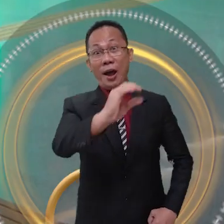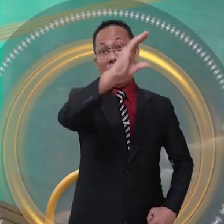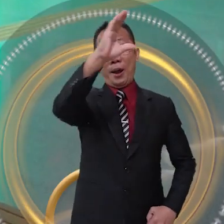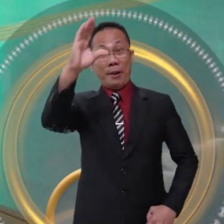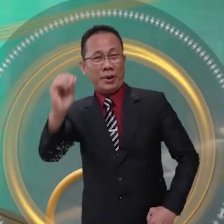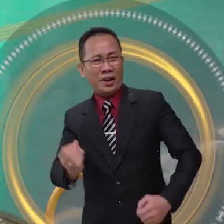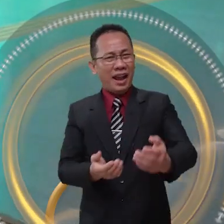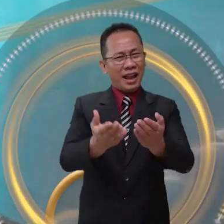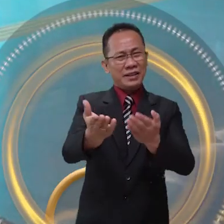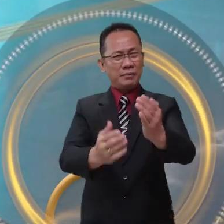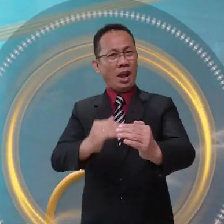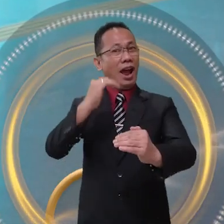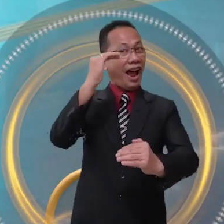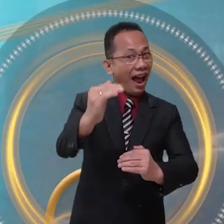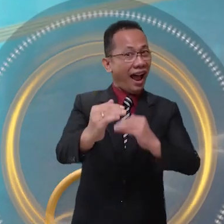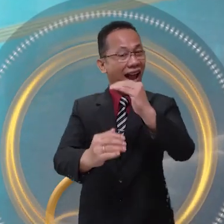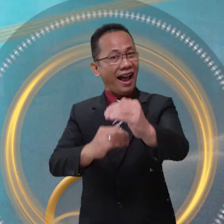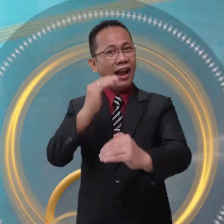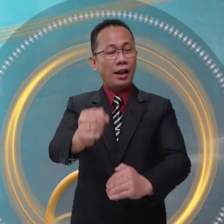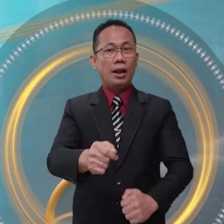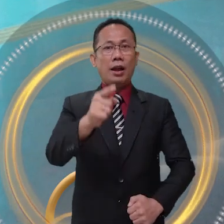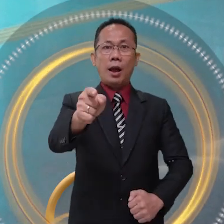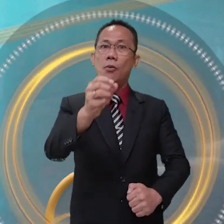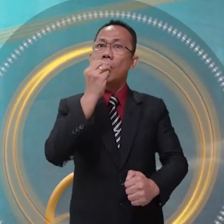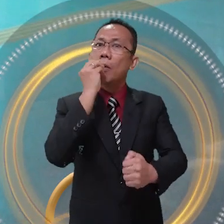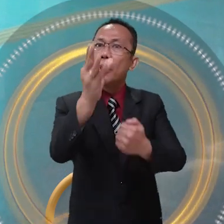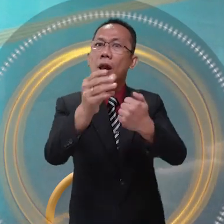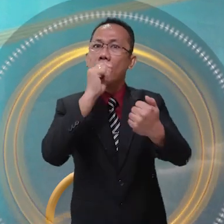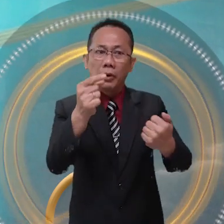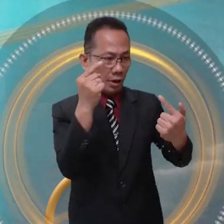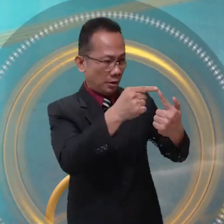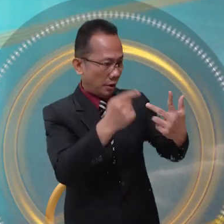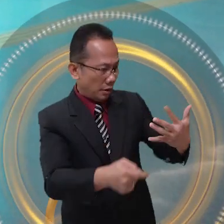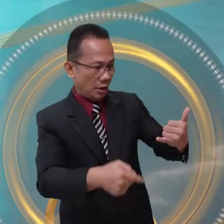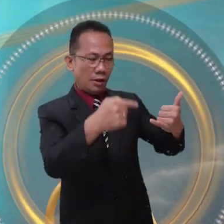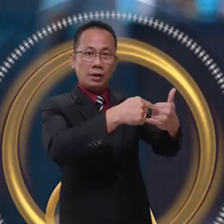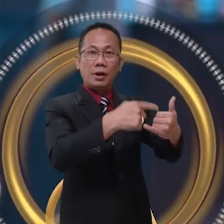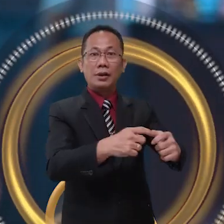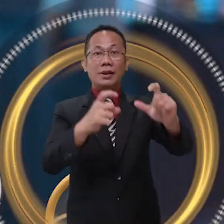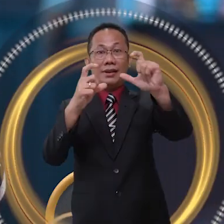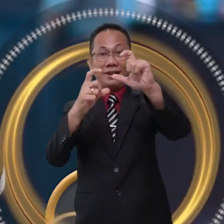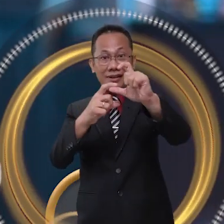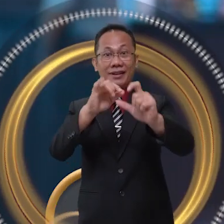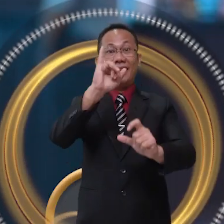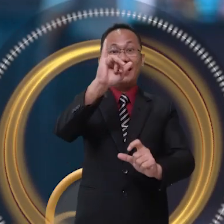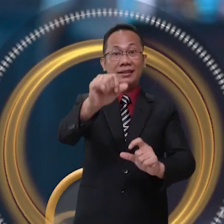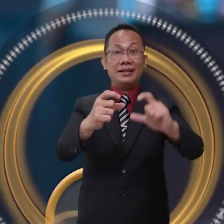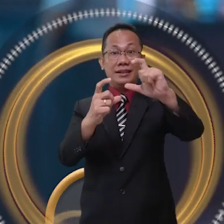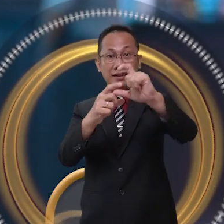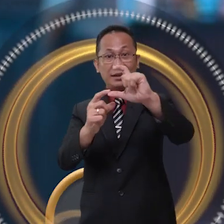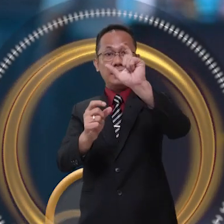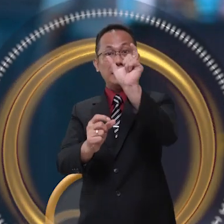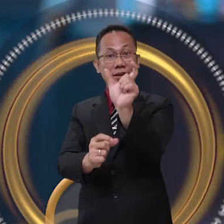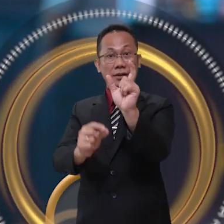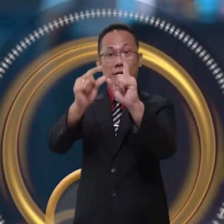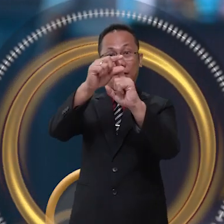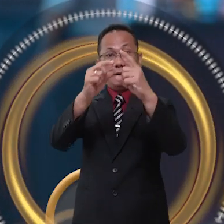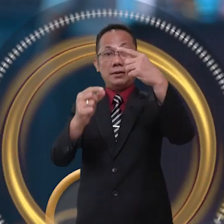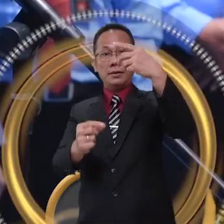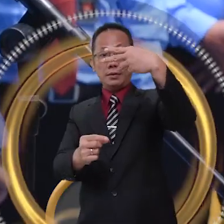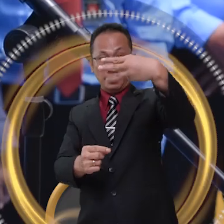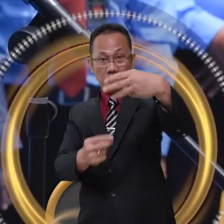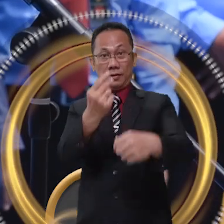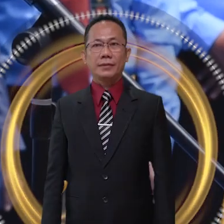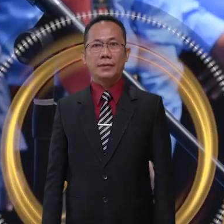mendapatkan pelayanan yang lebih baik dari hari ke hari karena kita bisa memberikan masukan atau input melalui aplikasi yang namanya